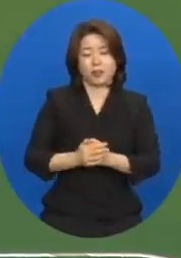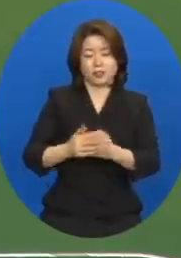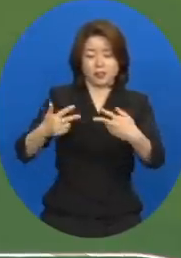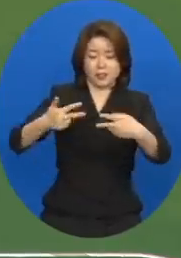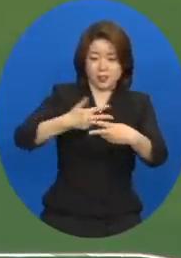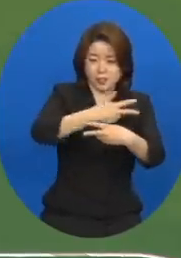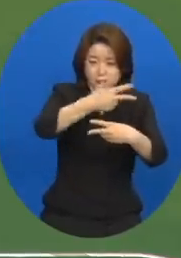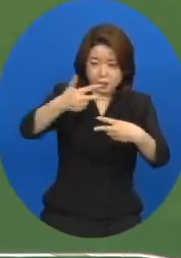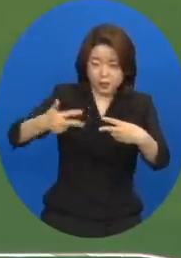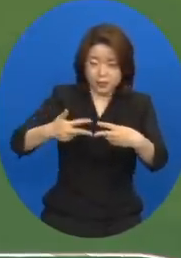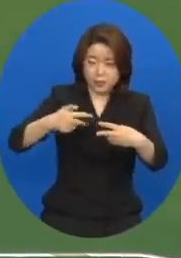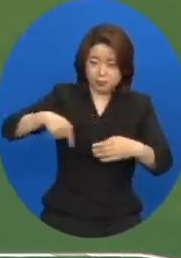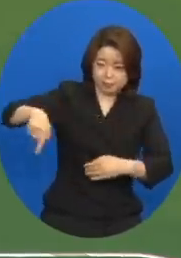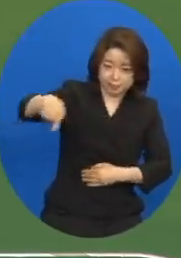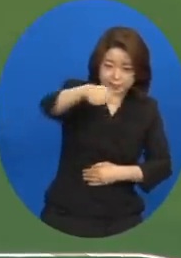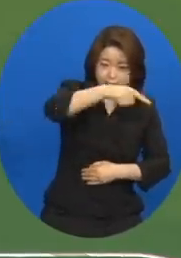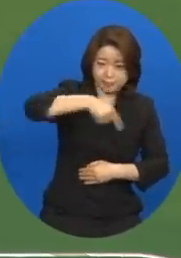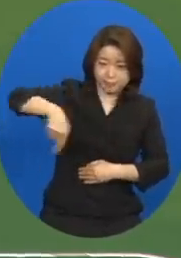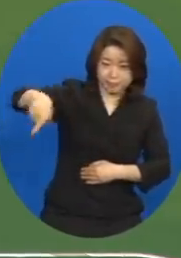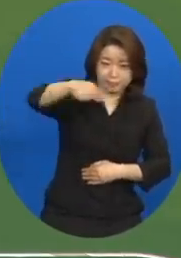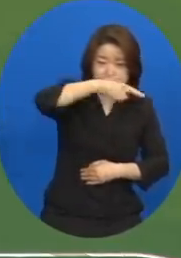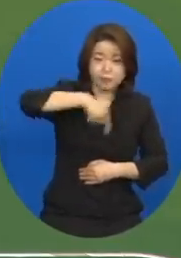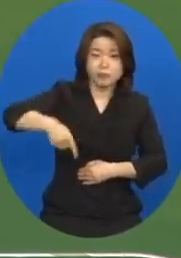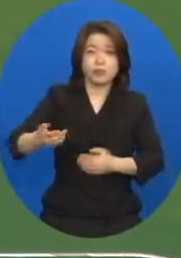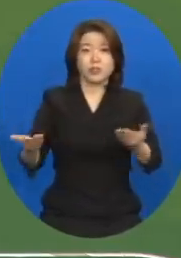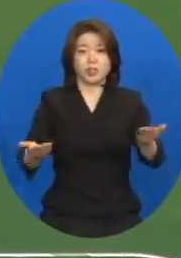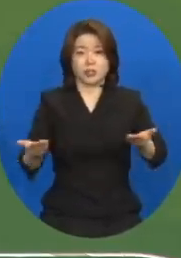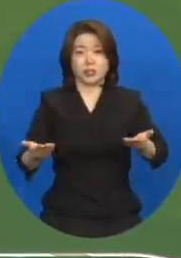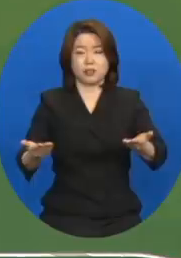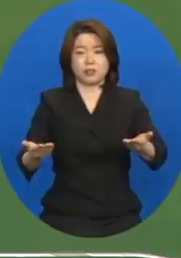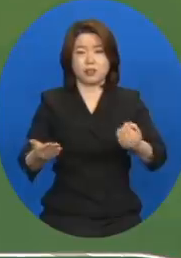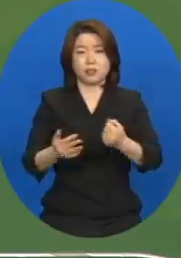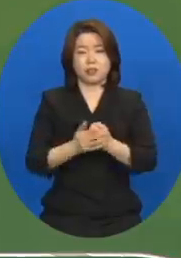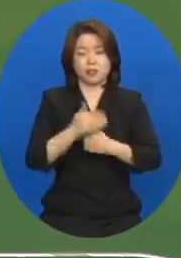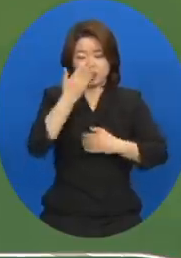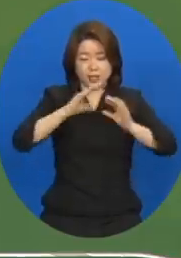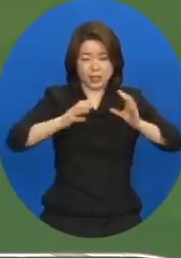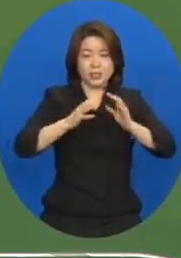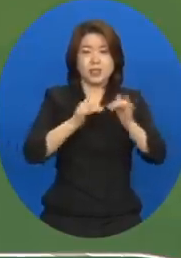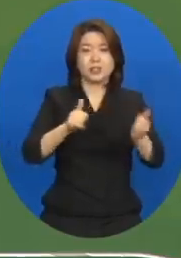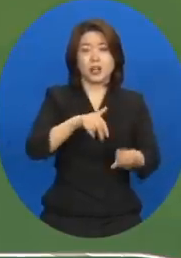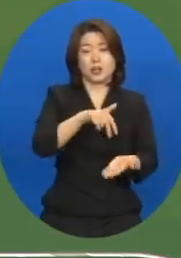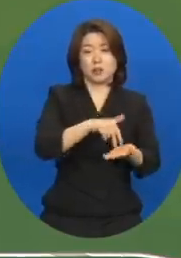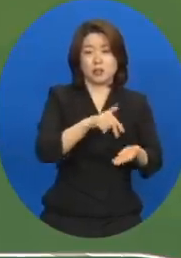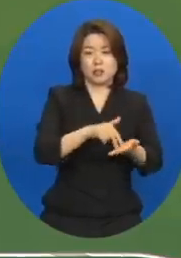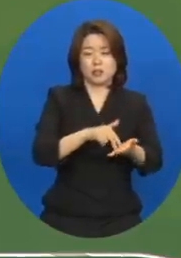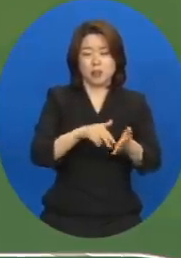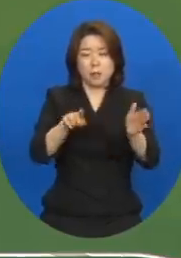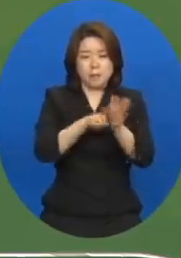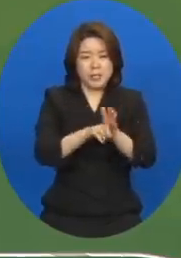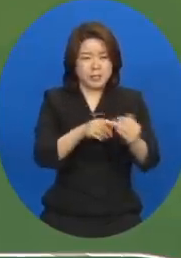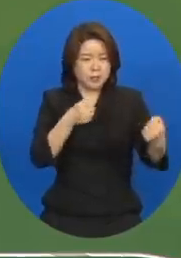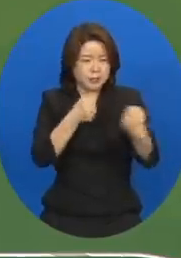성을 도는 일이 그들에게는 정말 믿음의 싸움, 영적 싸움이었어요.